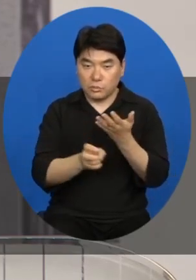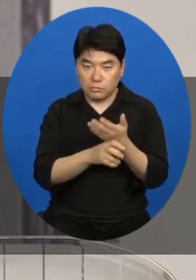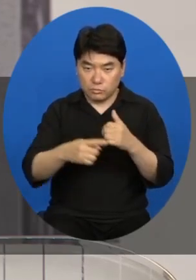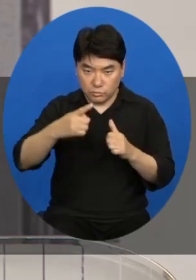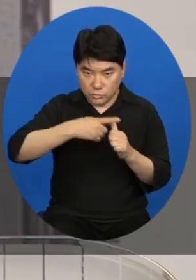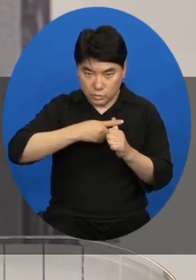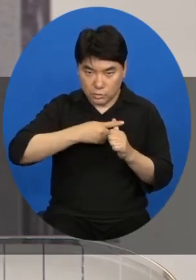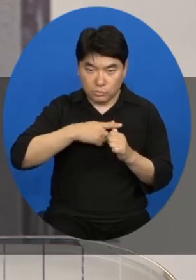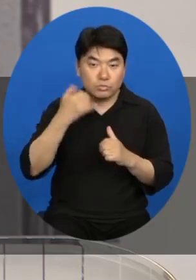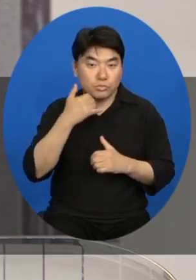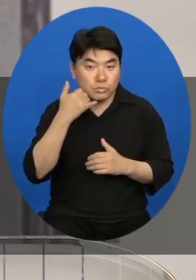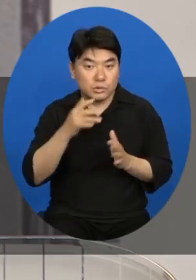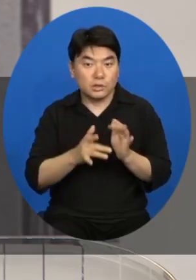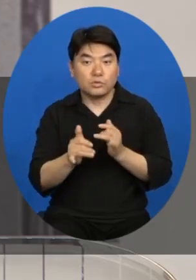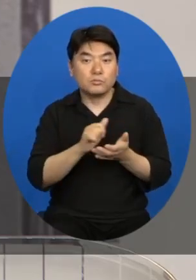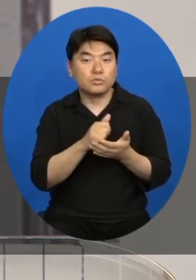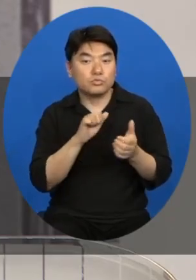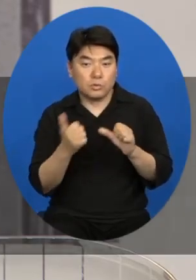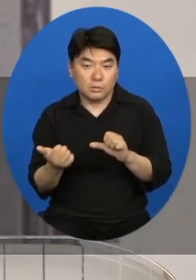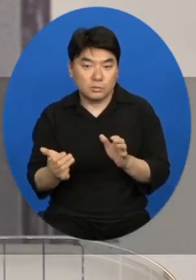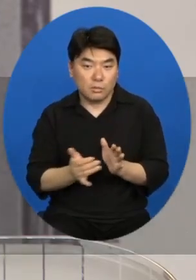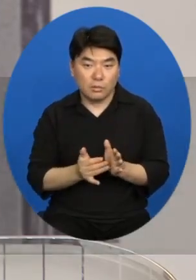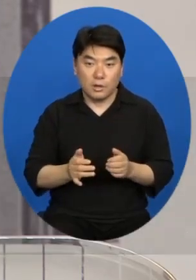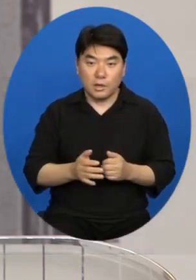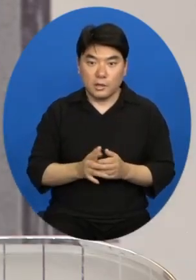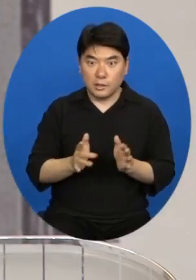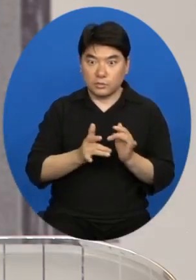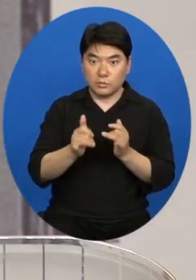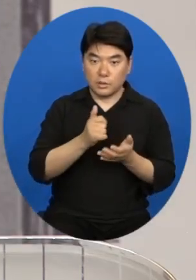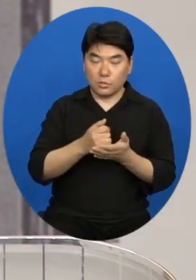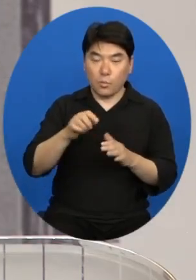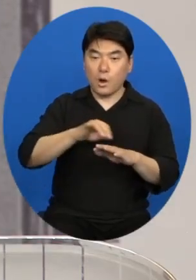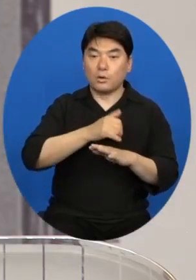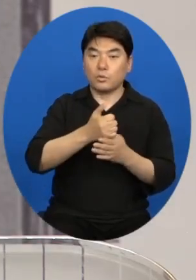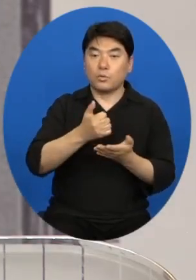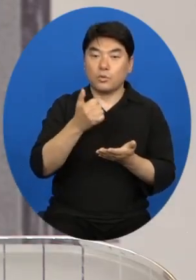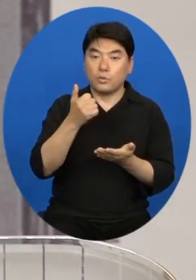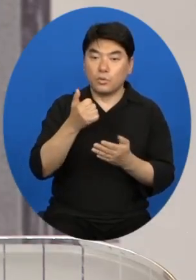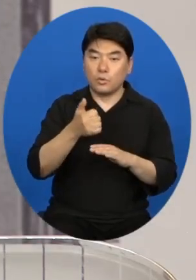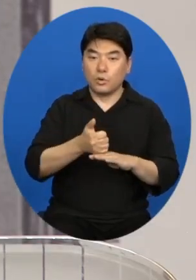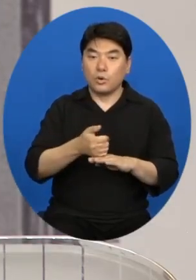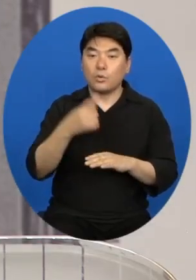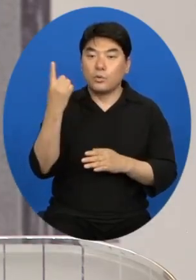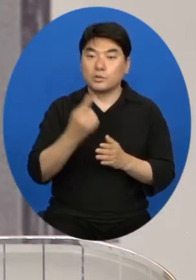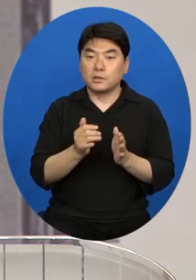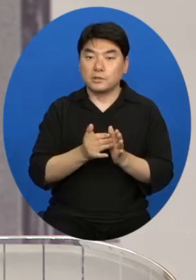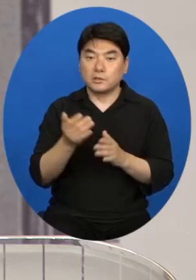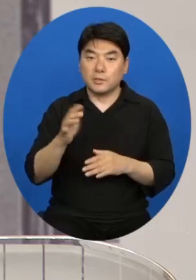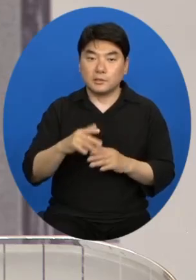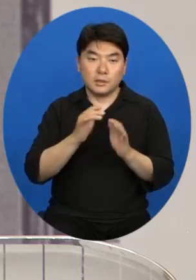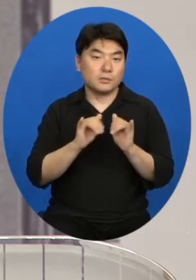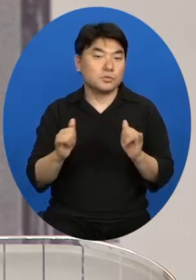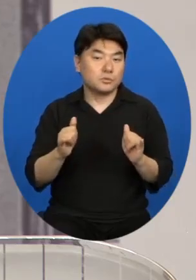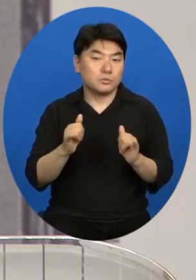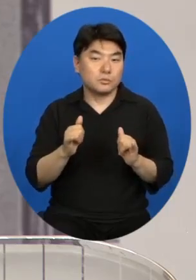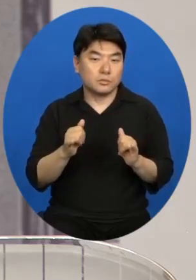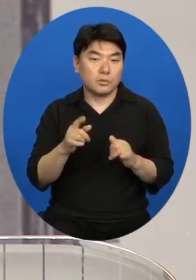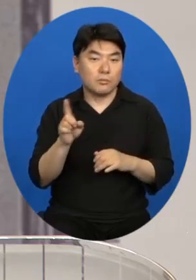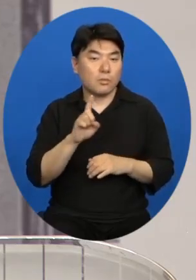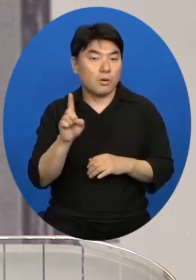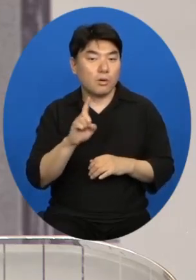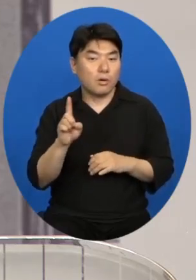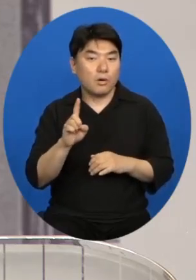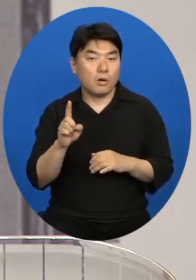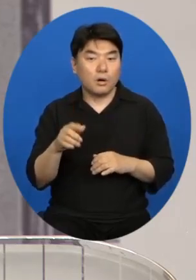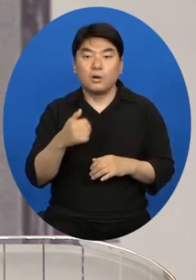예수님이 죽으시는 것이죠. 예수님이 이 땅에 왕으로 오셨어요. 그런데 사람들이 뭐라고 하냐면 우리에게는 이 로마의 황제